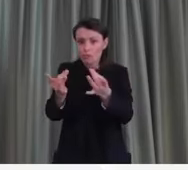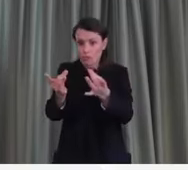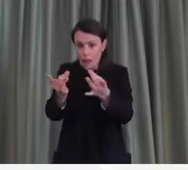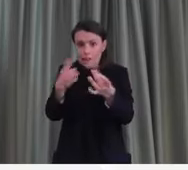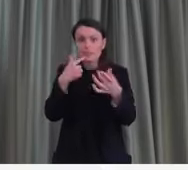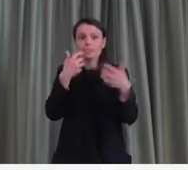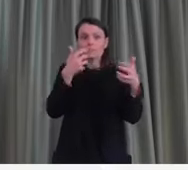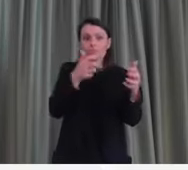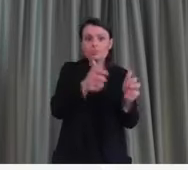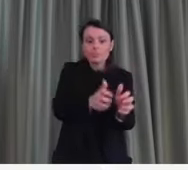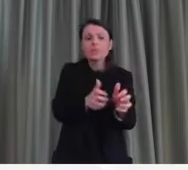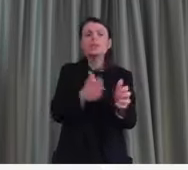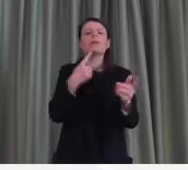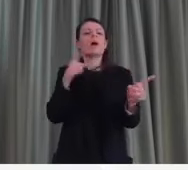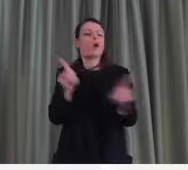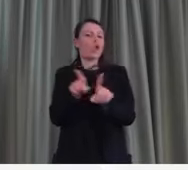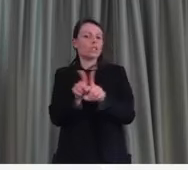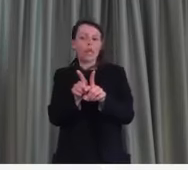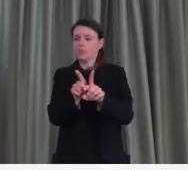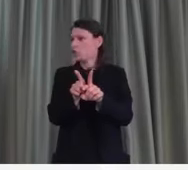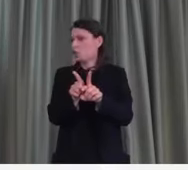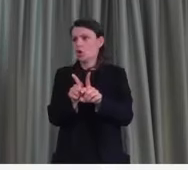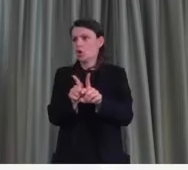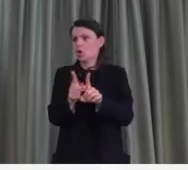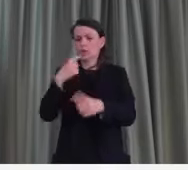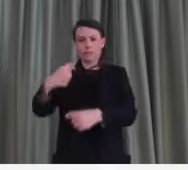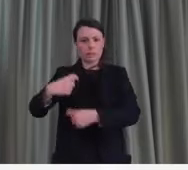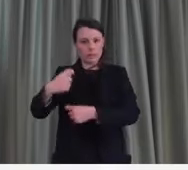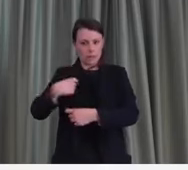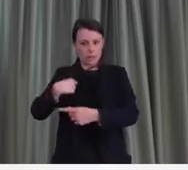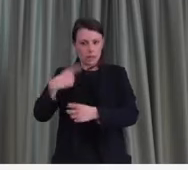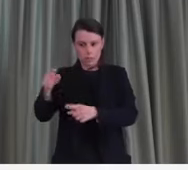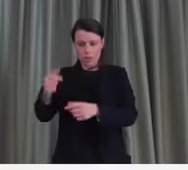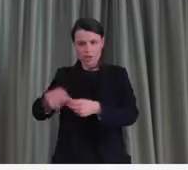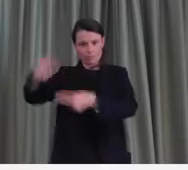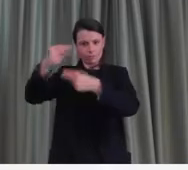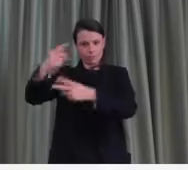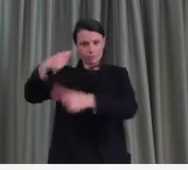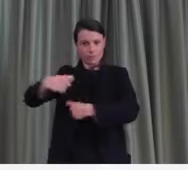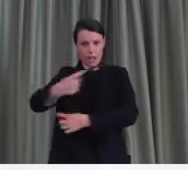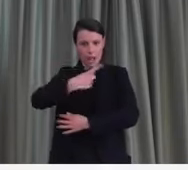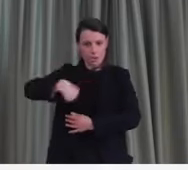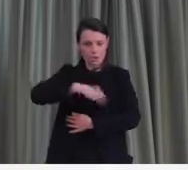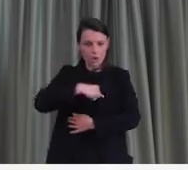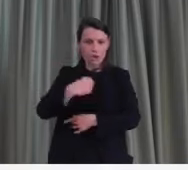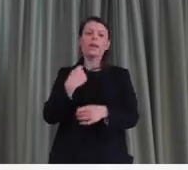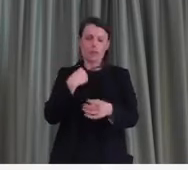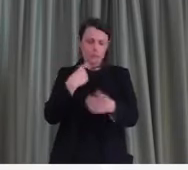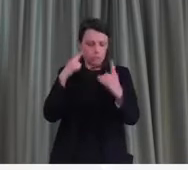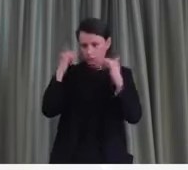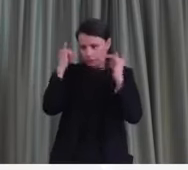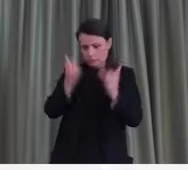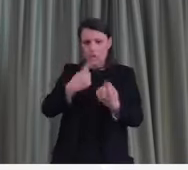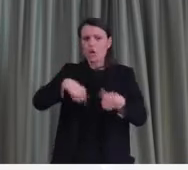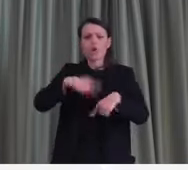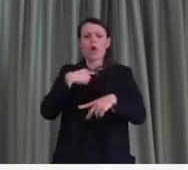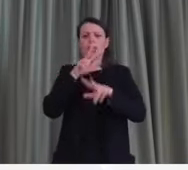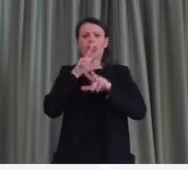che noi continuiamo a lanciare l'appello a rimanere a casa il che soprattutto le prossime misure